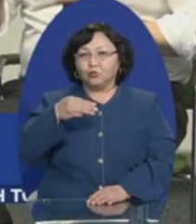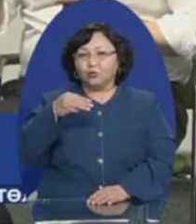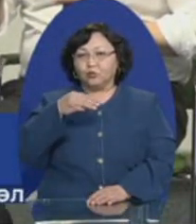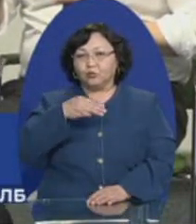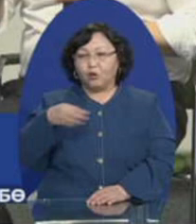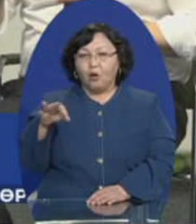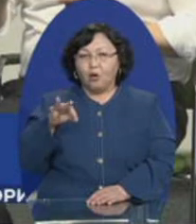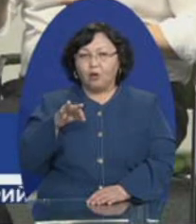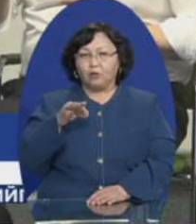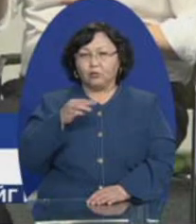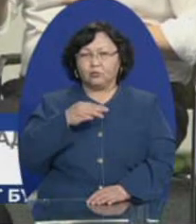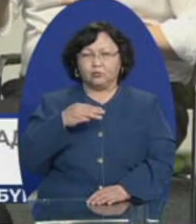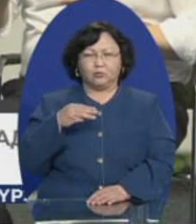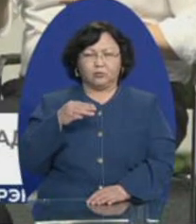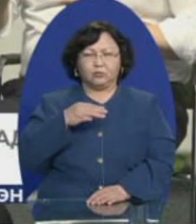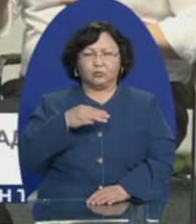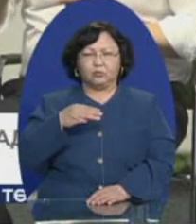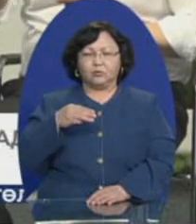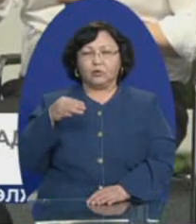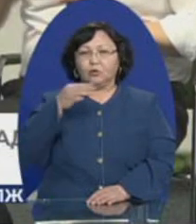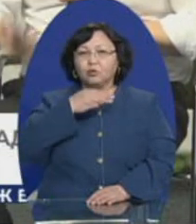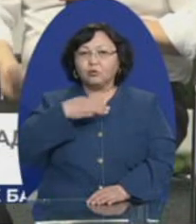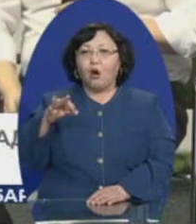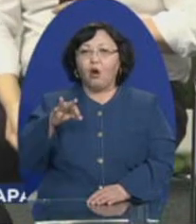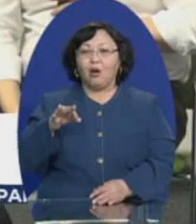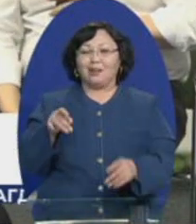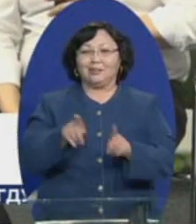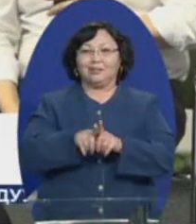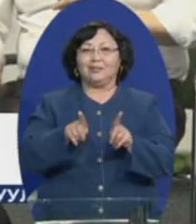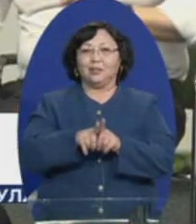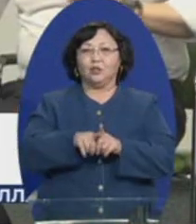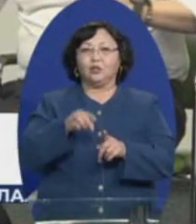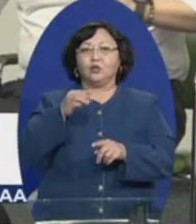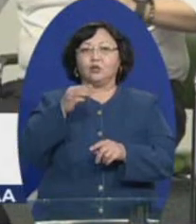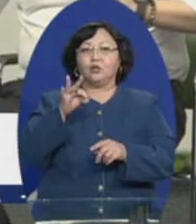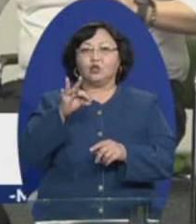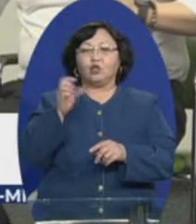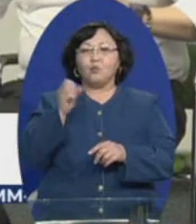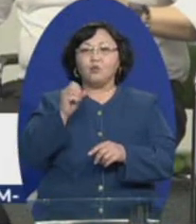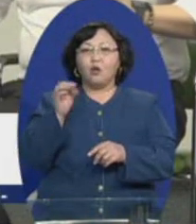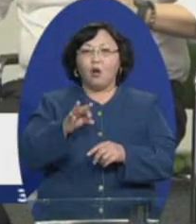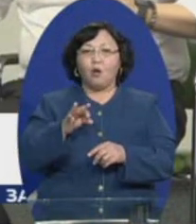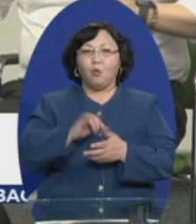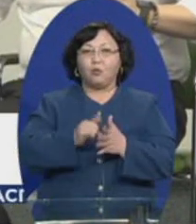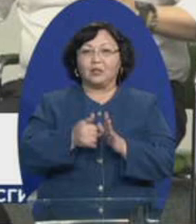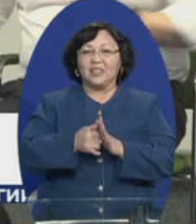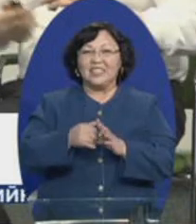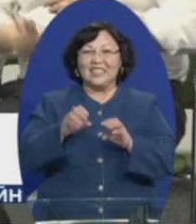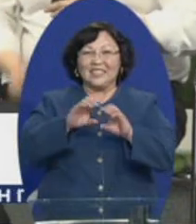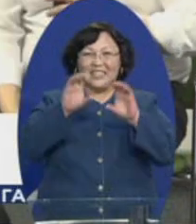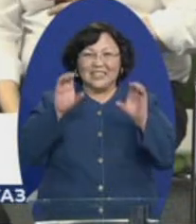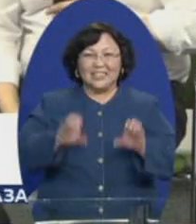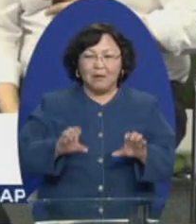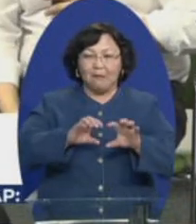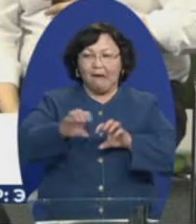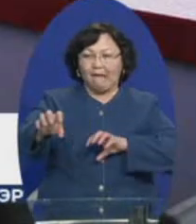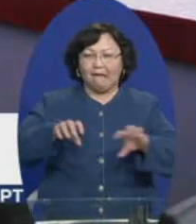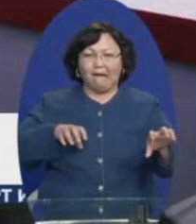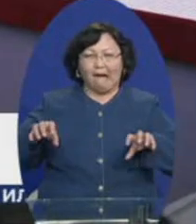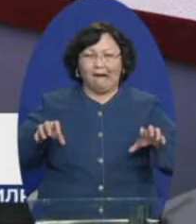холбоод тогтоож байгаа одоо манайхаар бол тоонтой адилхан ийм том юм юм байна. Салангад байгаа бүх системээ нэгтгэх гэсэн үг ер нь